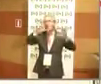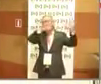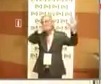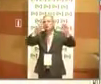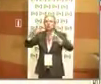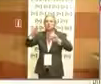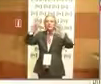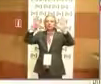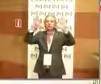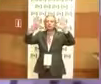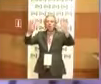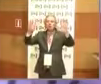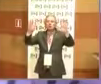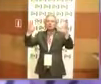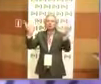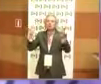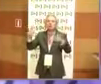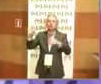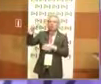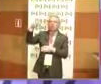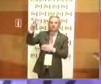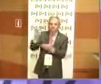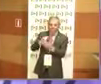89.918 grazie. Voti pari al